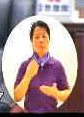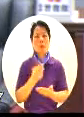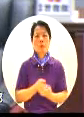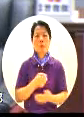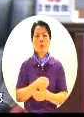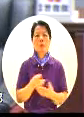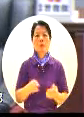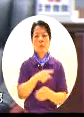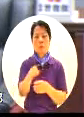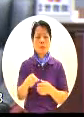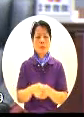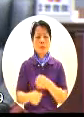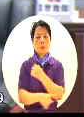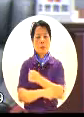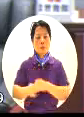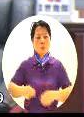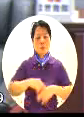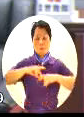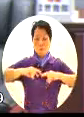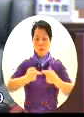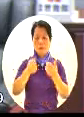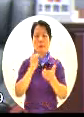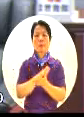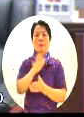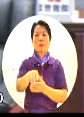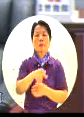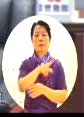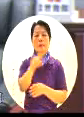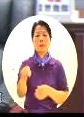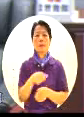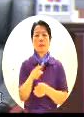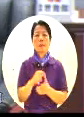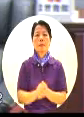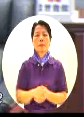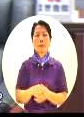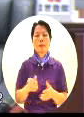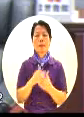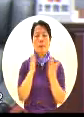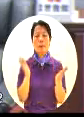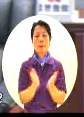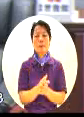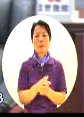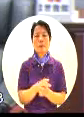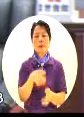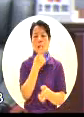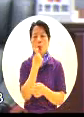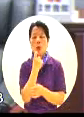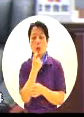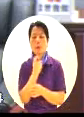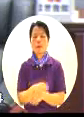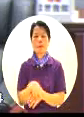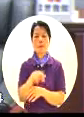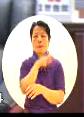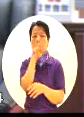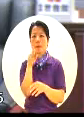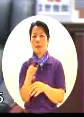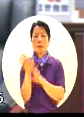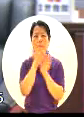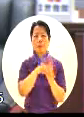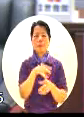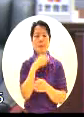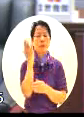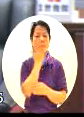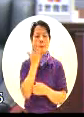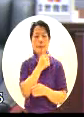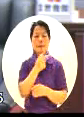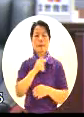果他们整体的规划以后哈，你看这里的整个的 view 啊、风景啊，都非常的漂亮哈。